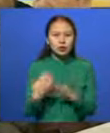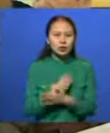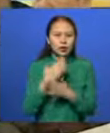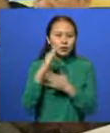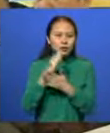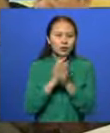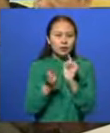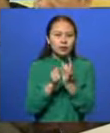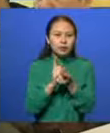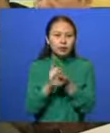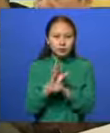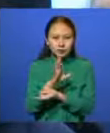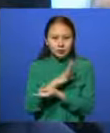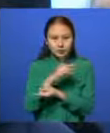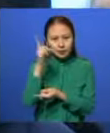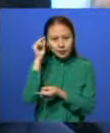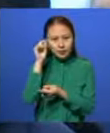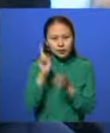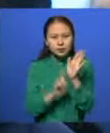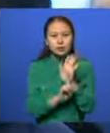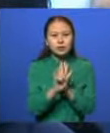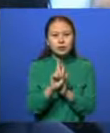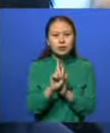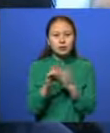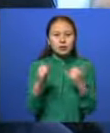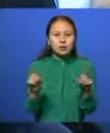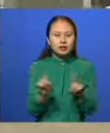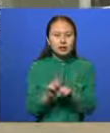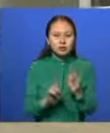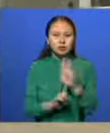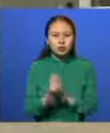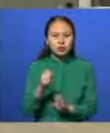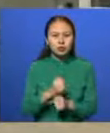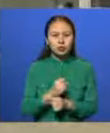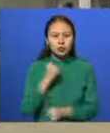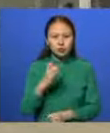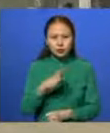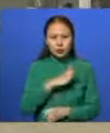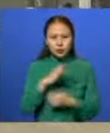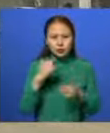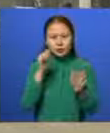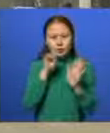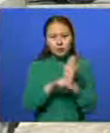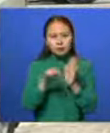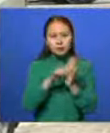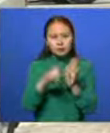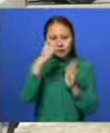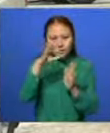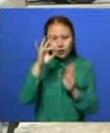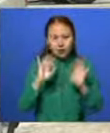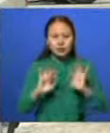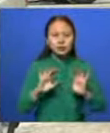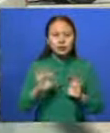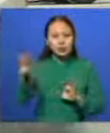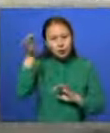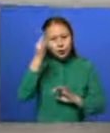енгізілген өзгертулер жайлы хабардар еткен. Ал осы дүйсенбіден бастап бұл санкциялар қолданыла бастады. Ішкі істер департаменті қызметкерлерінің айтуынша,